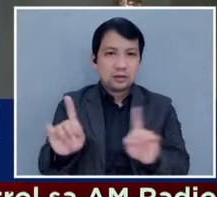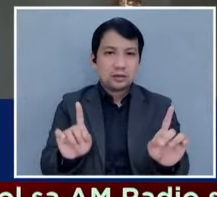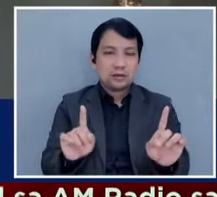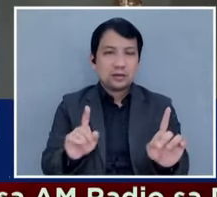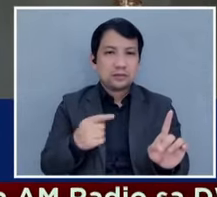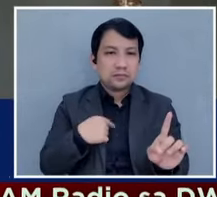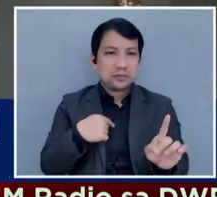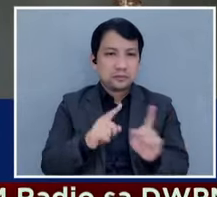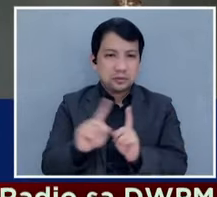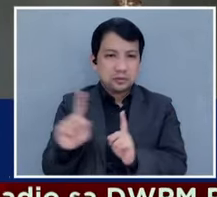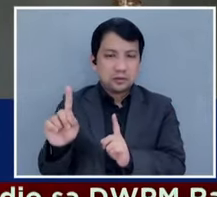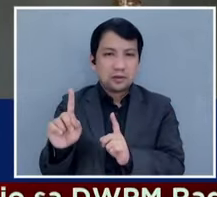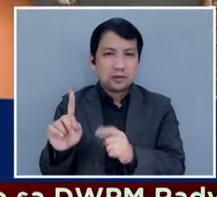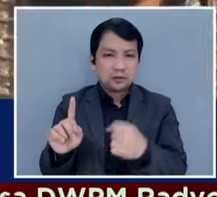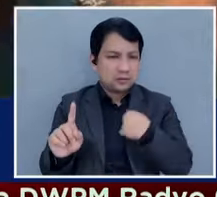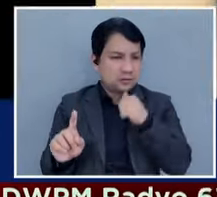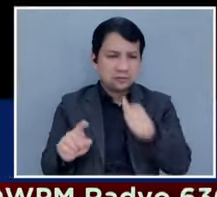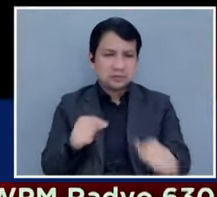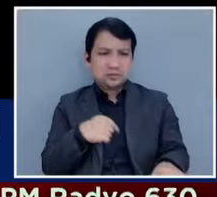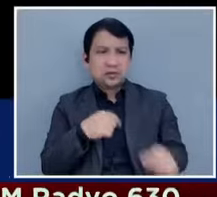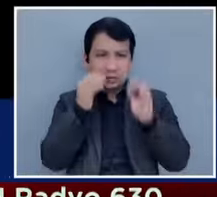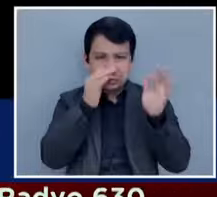eh. Hindi po sa akin yun.